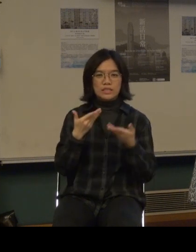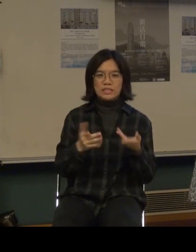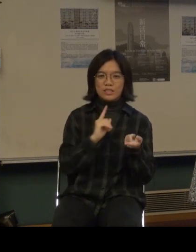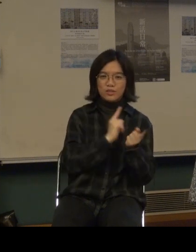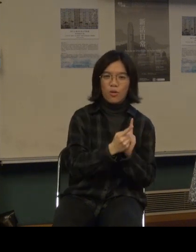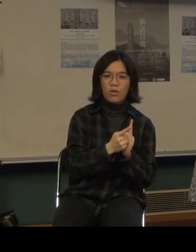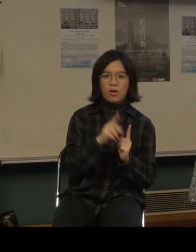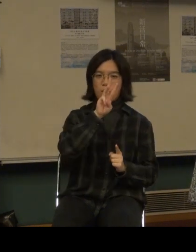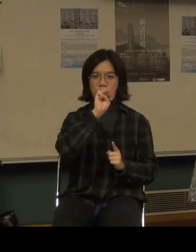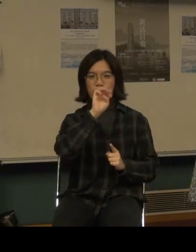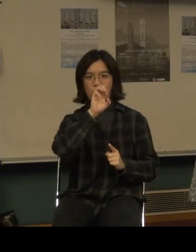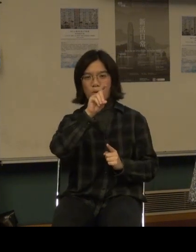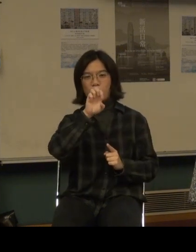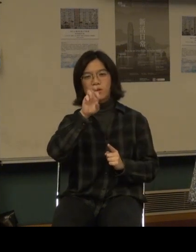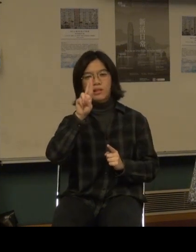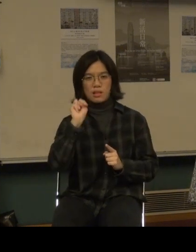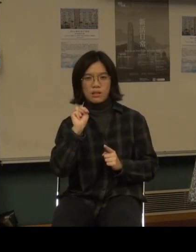念出現。